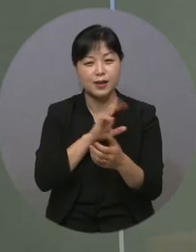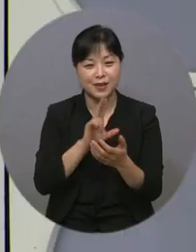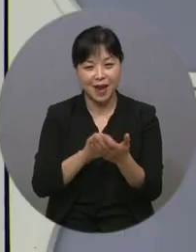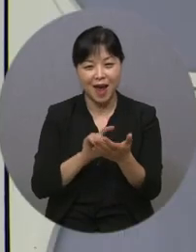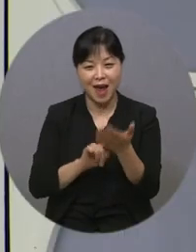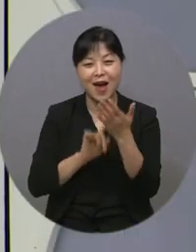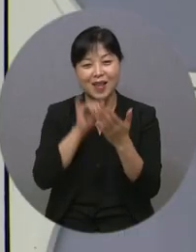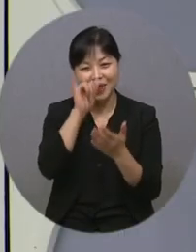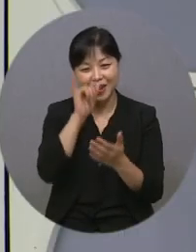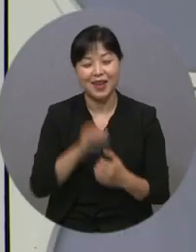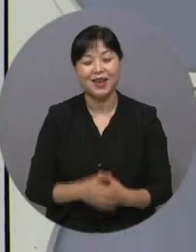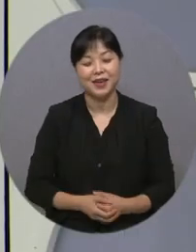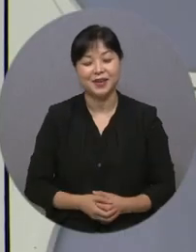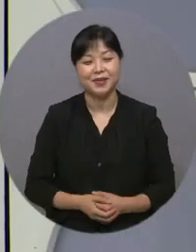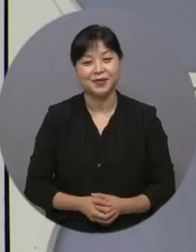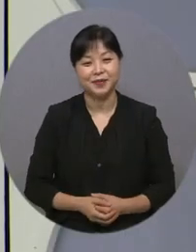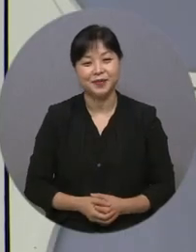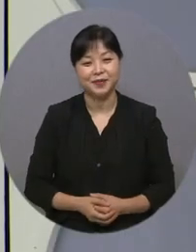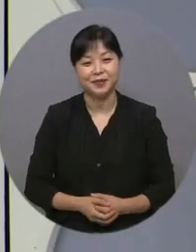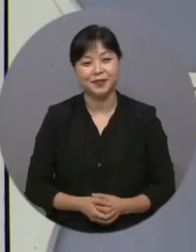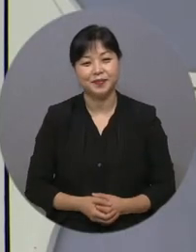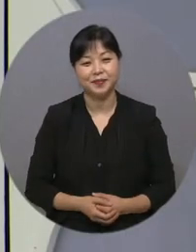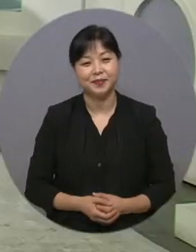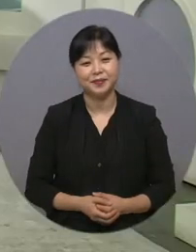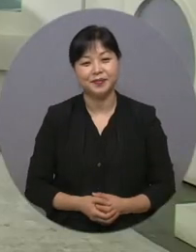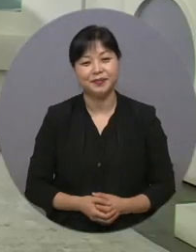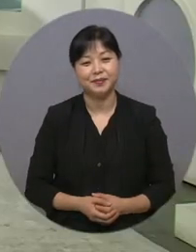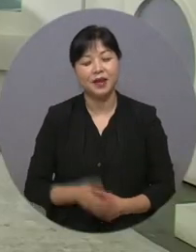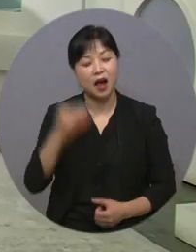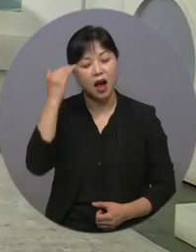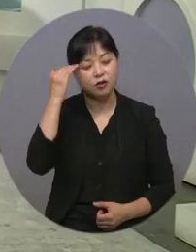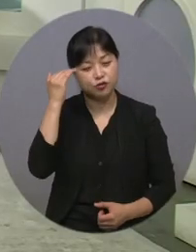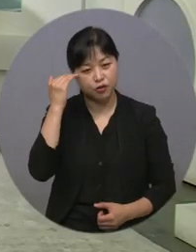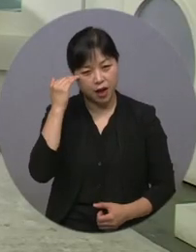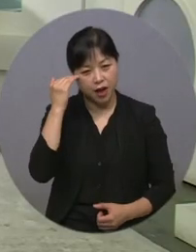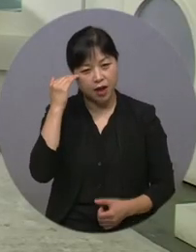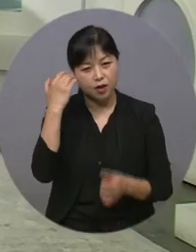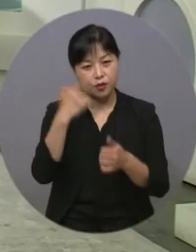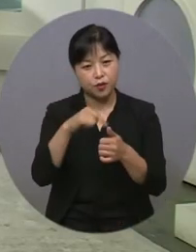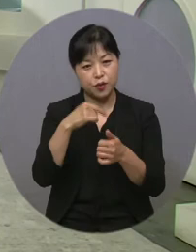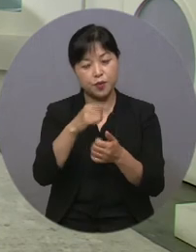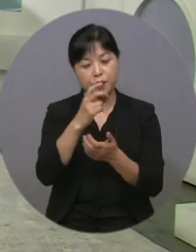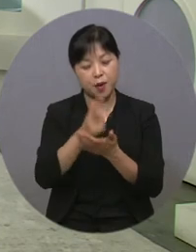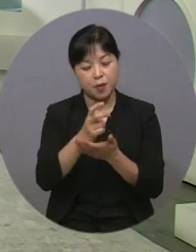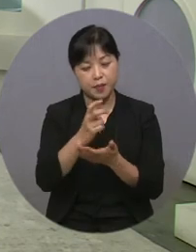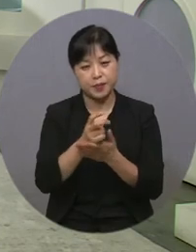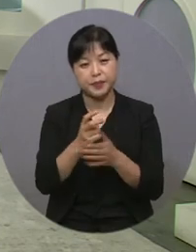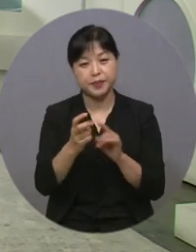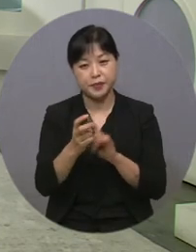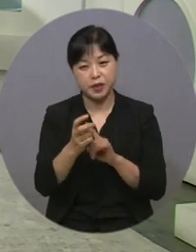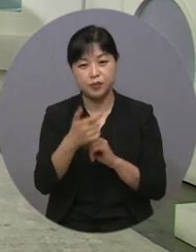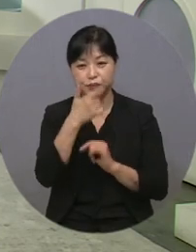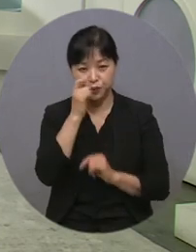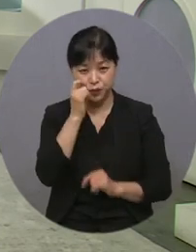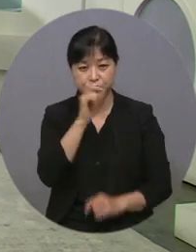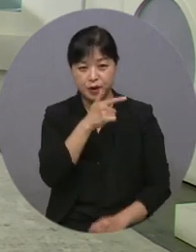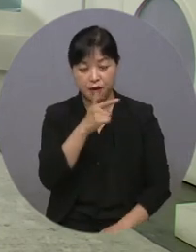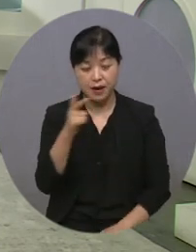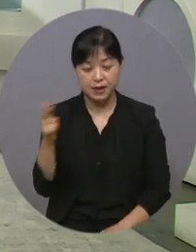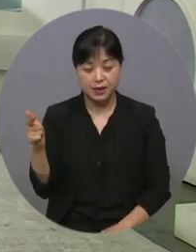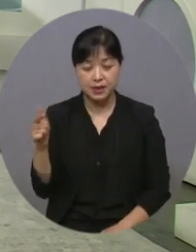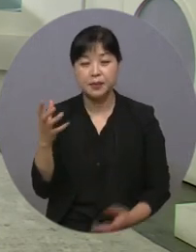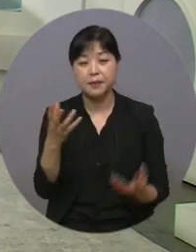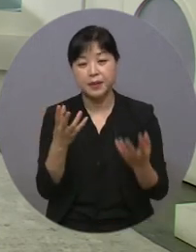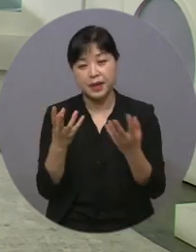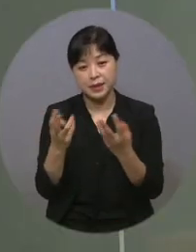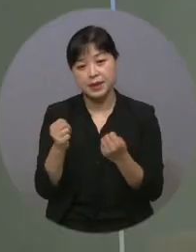그렇습니다. 근데 이제 조금 다른 얘기가 됩니다만 우리나라의 그 교육 제도가 좀 미비한